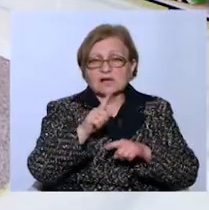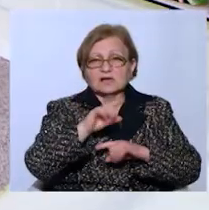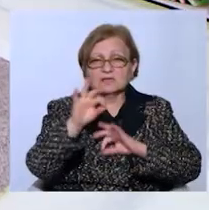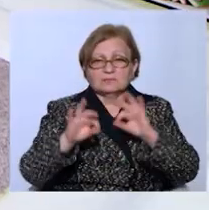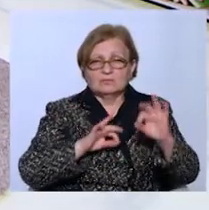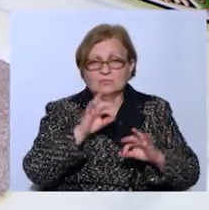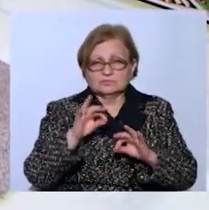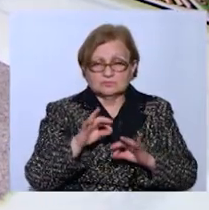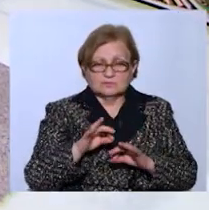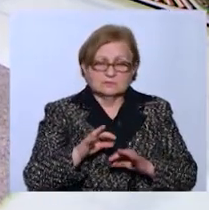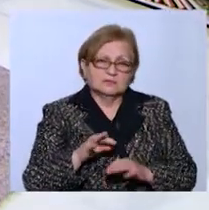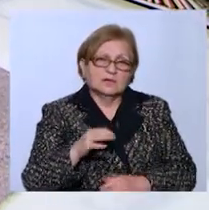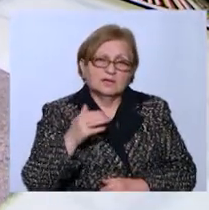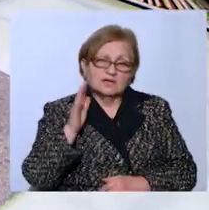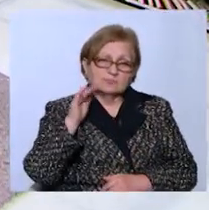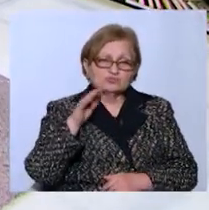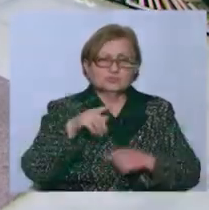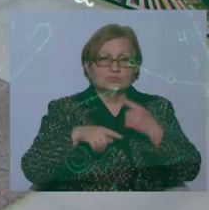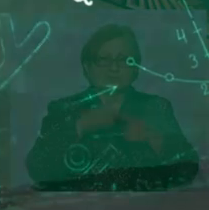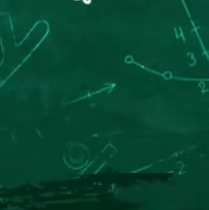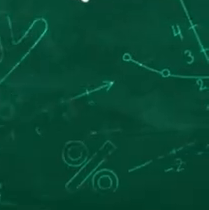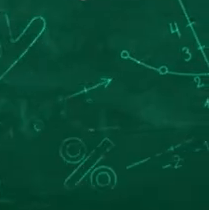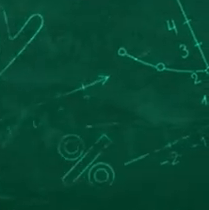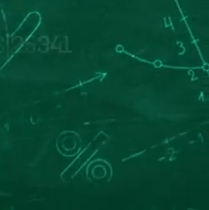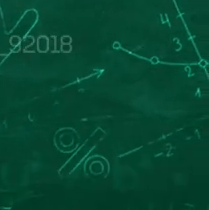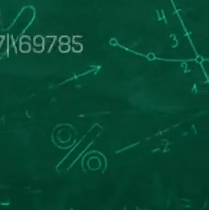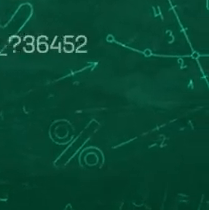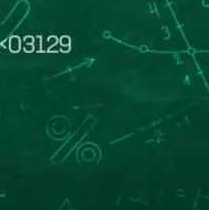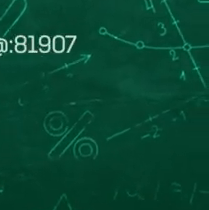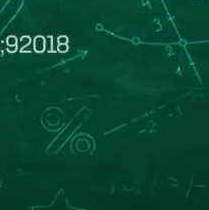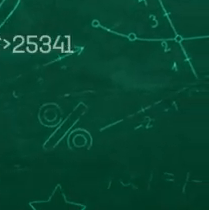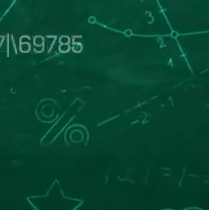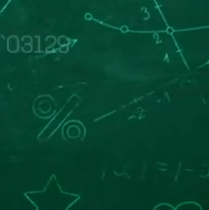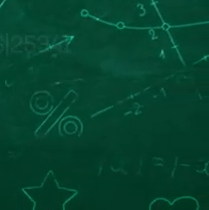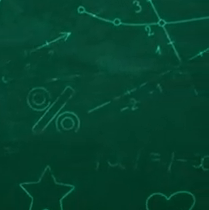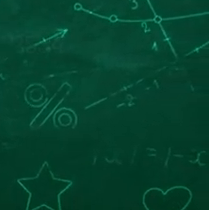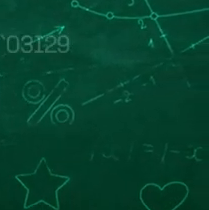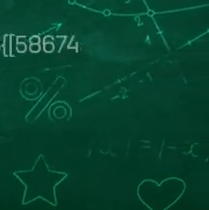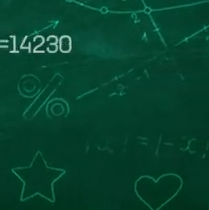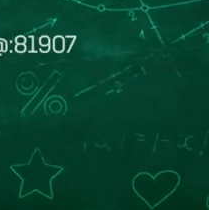გემშვიდობებით, შემდეგ მესადინეობამდე.